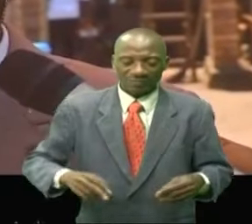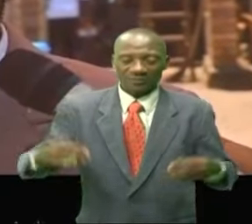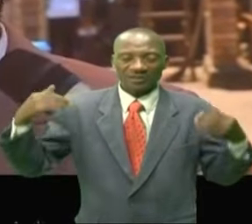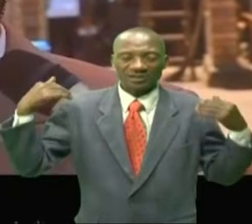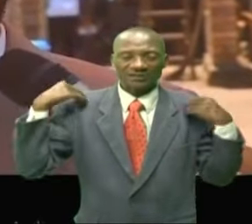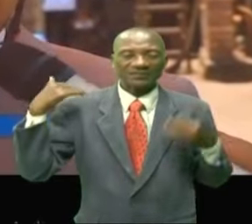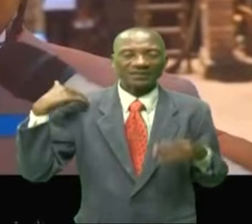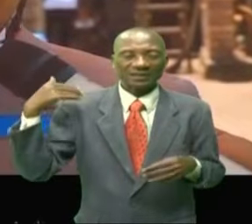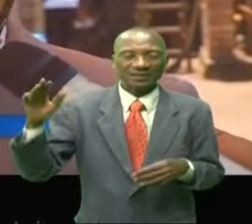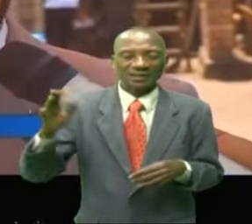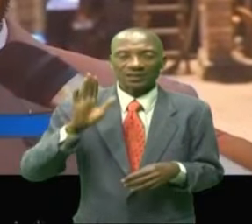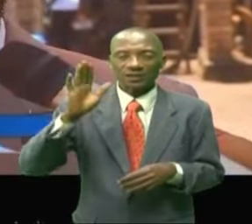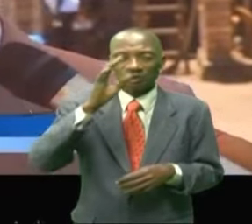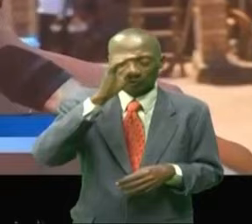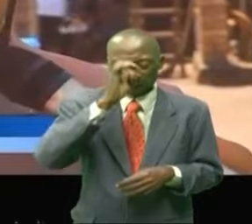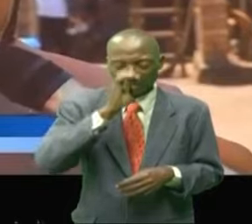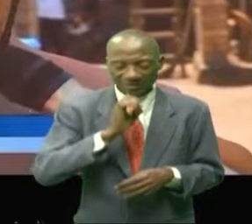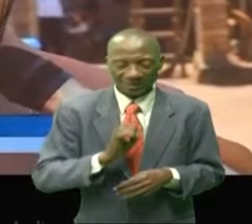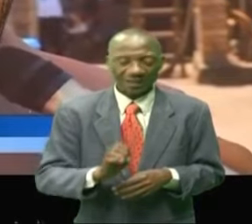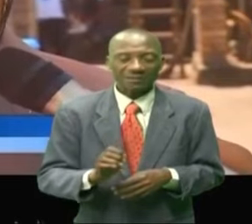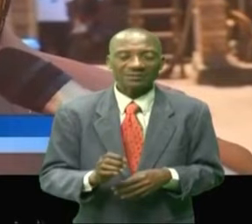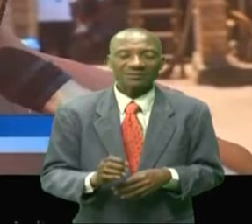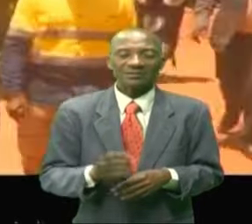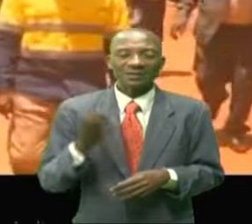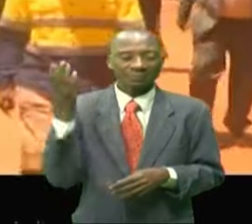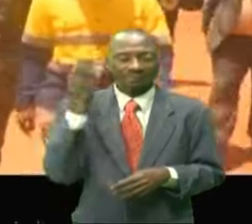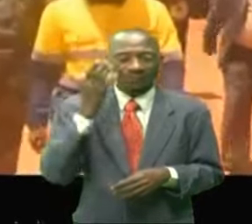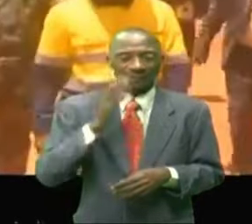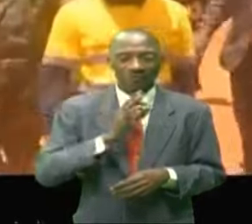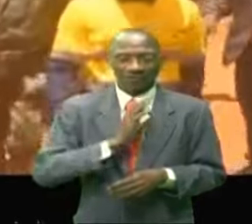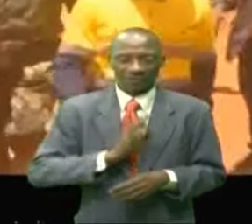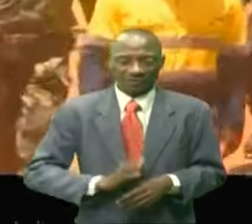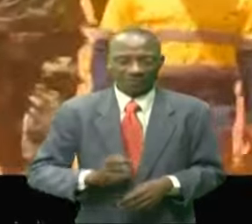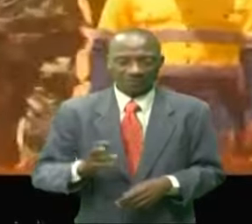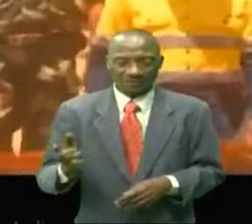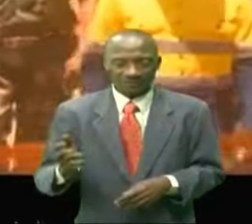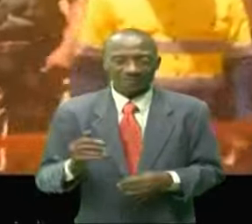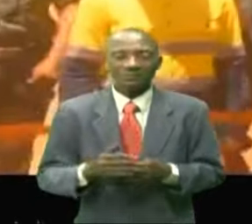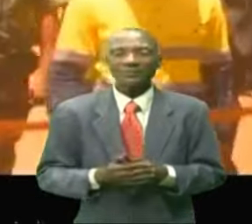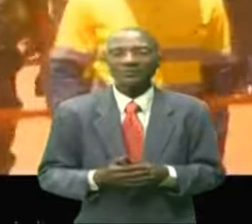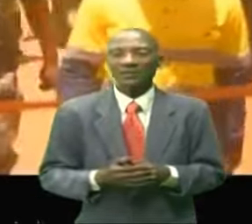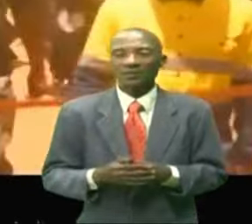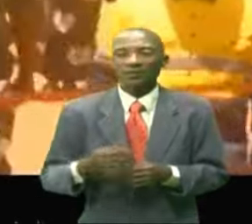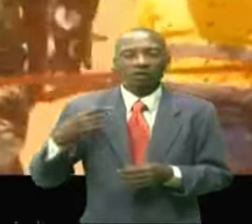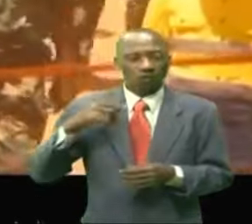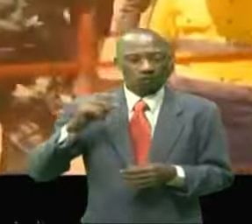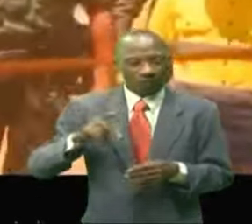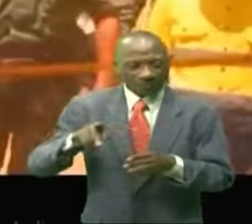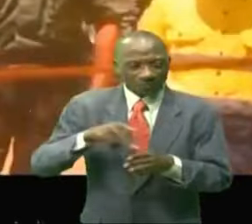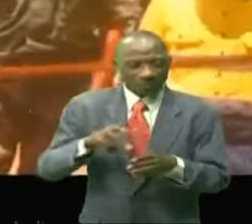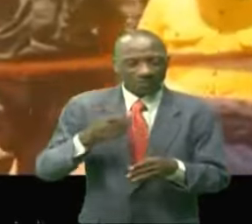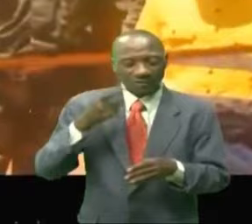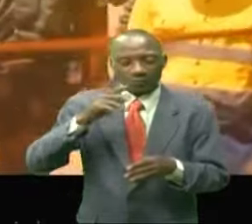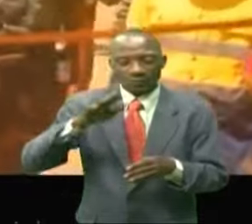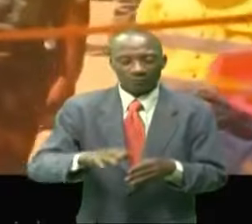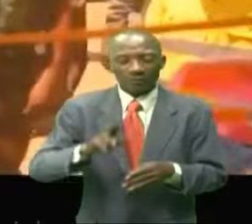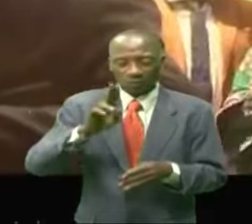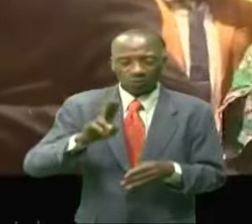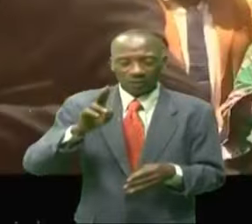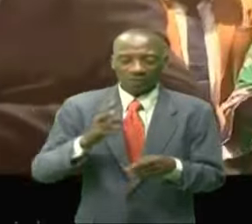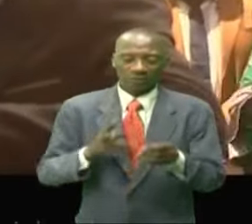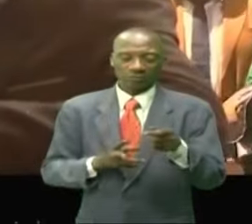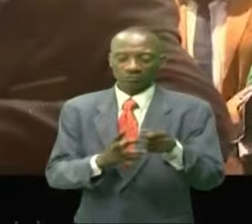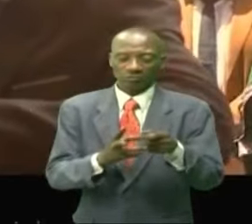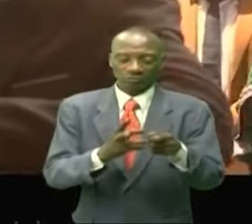Félix-Antoine pour la paix dans notre province. Le gouverneur a dit intérim du Bas-Ouélé a procédé à la coupure symbolique du